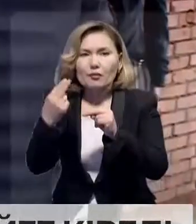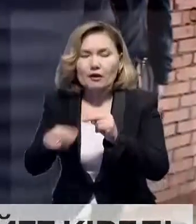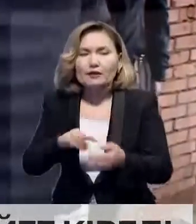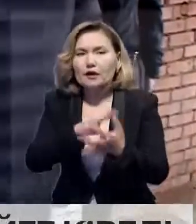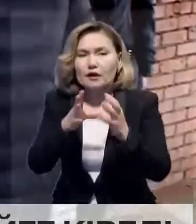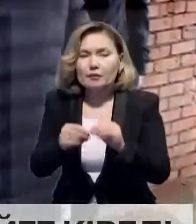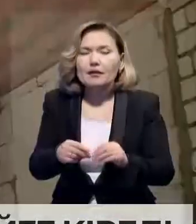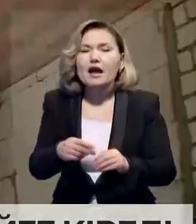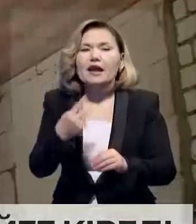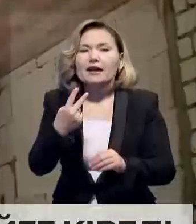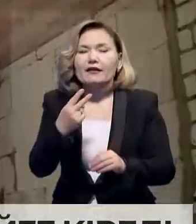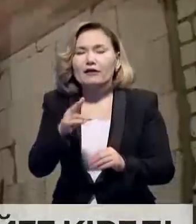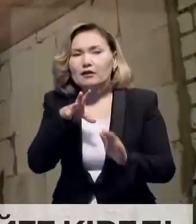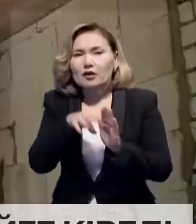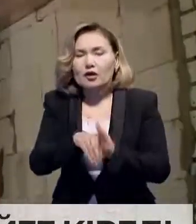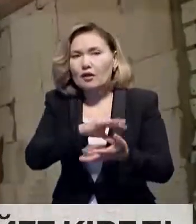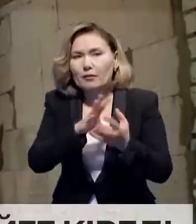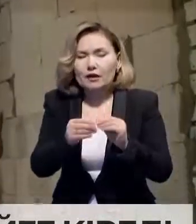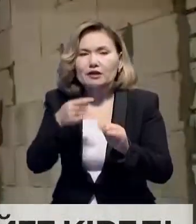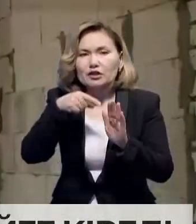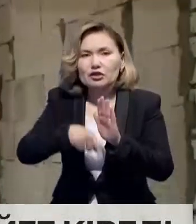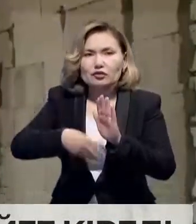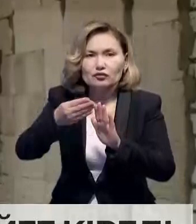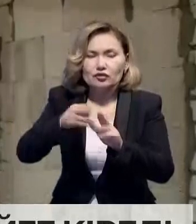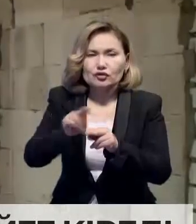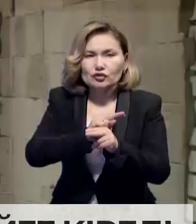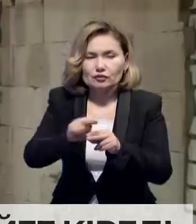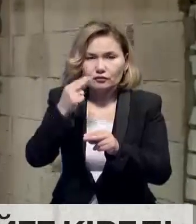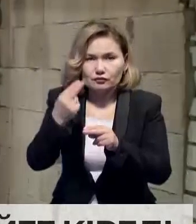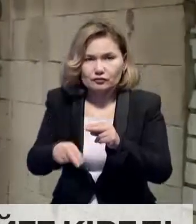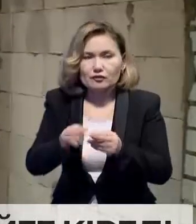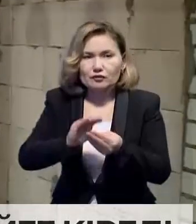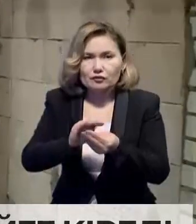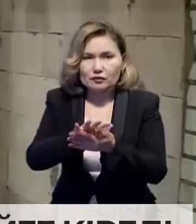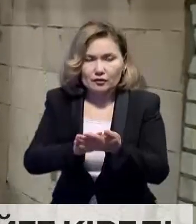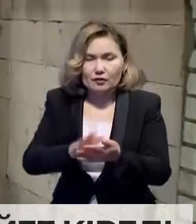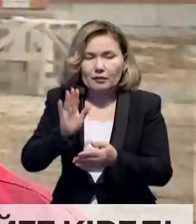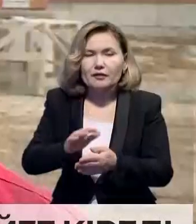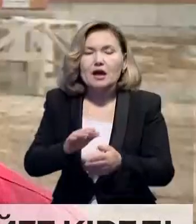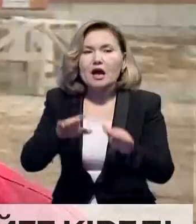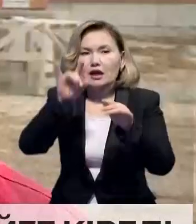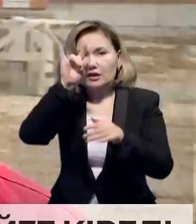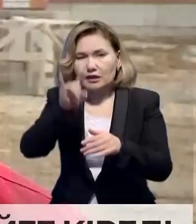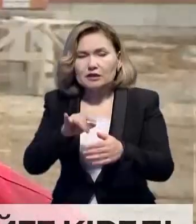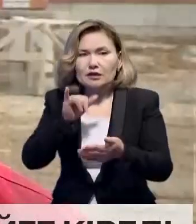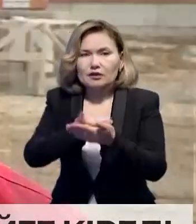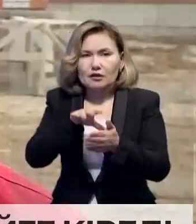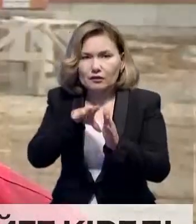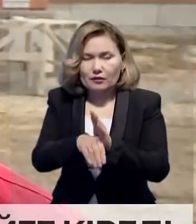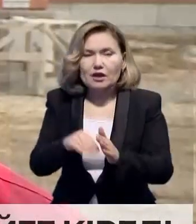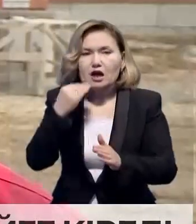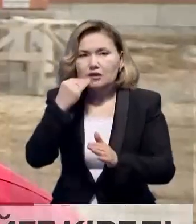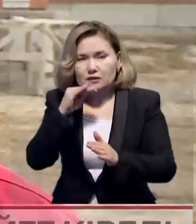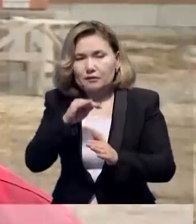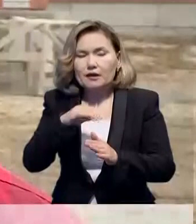пәтерлік ғимарат. Кейбір нысанның тек ішкі жұмыстары қалған. Ішкі жұмыстар жүріп жатыр. Терезелері салынды. Сапалы материалдар